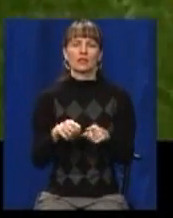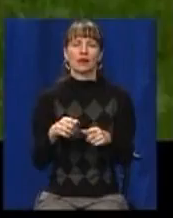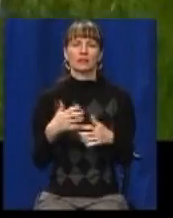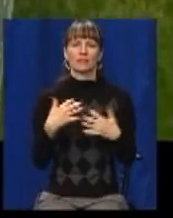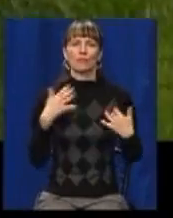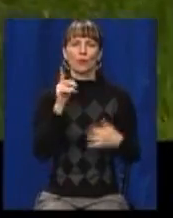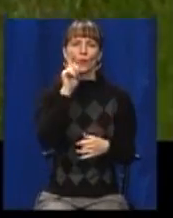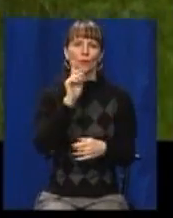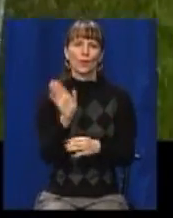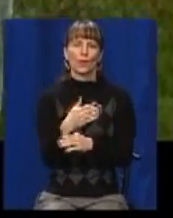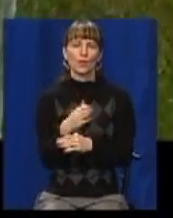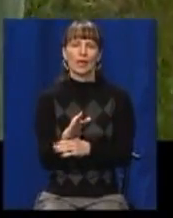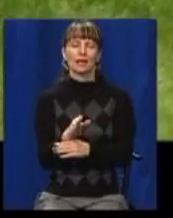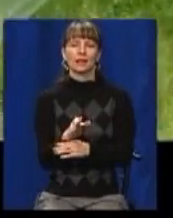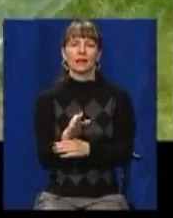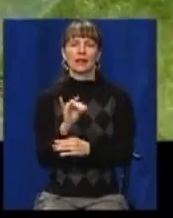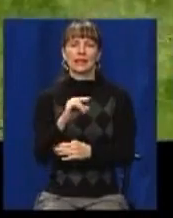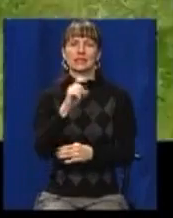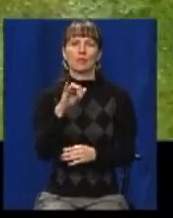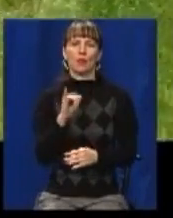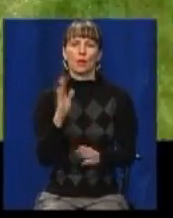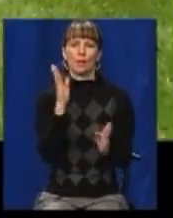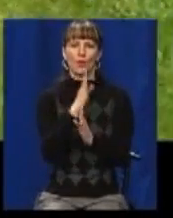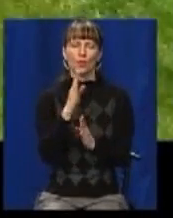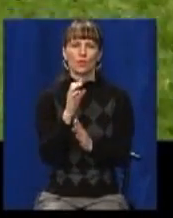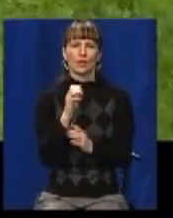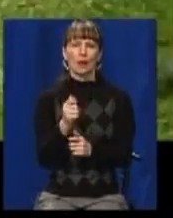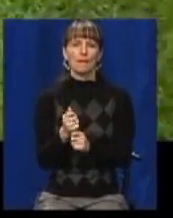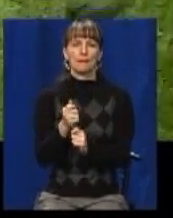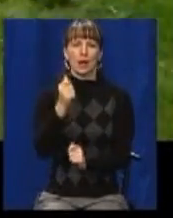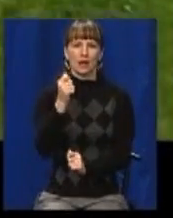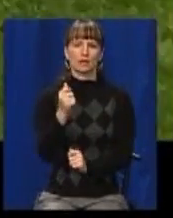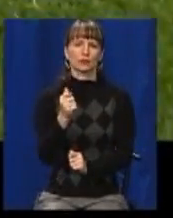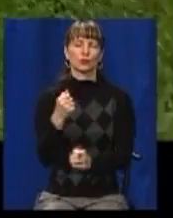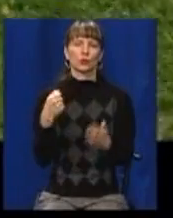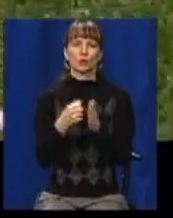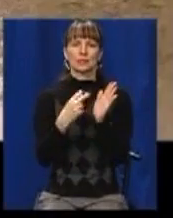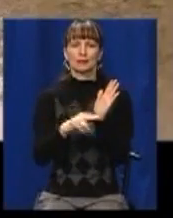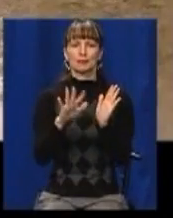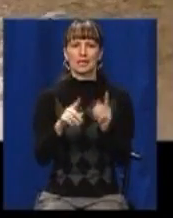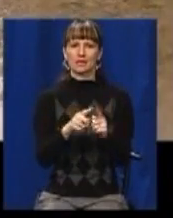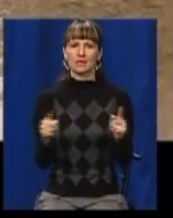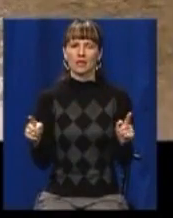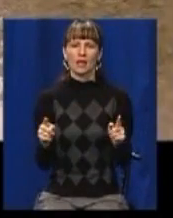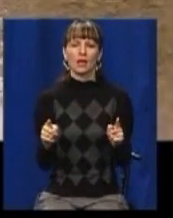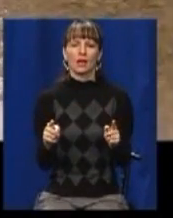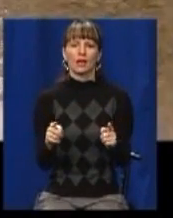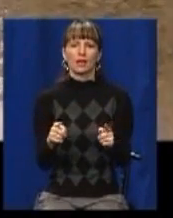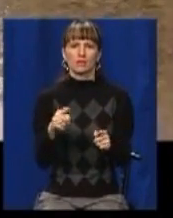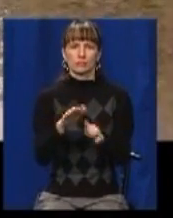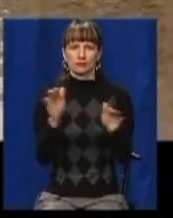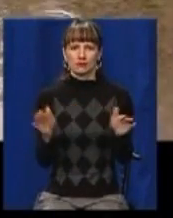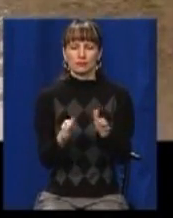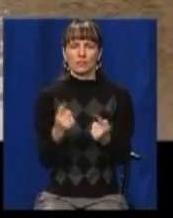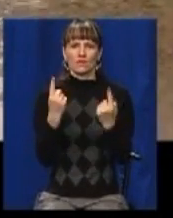з комфортом гуляти і за несприятливої погоди. Парасоля у діаметрі досягає до 75 см, тож під ним поміститься